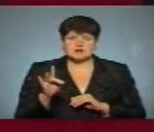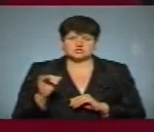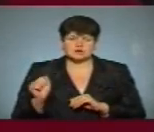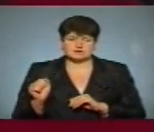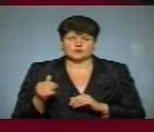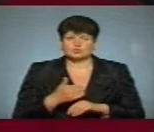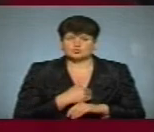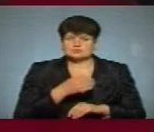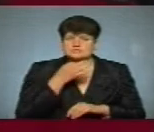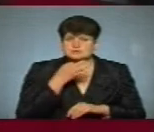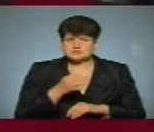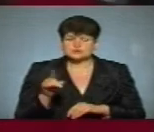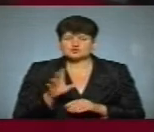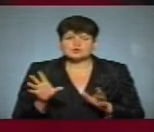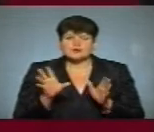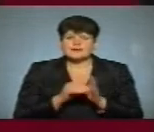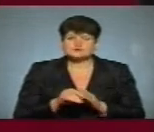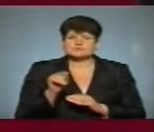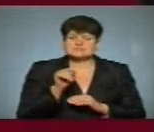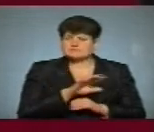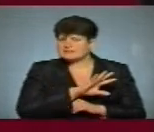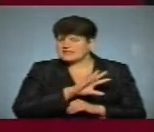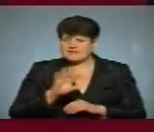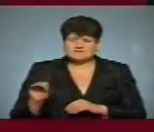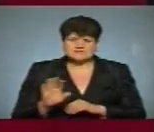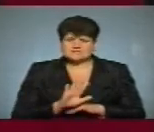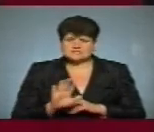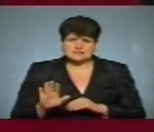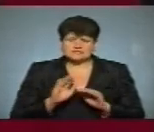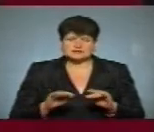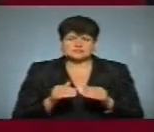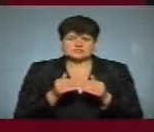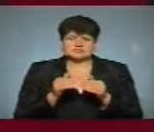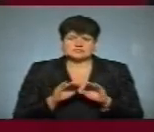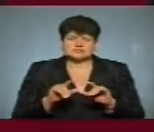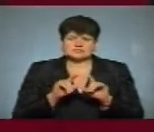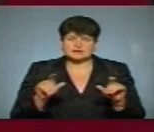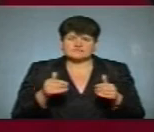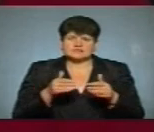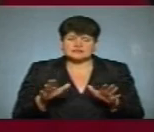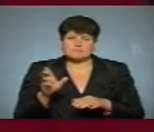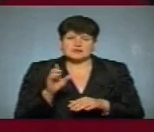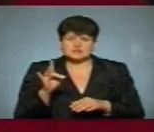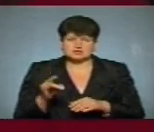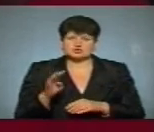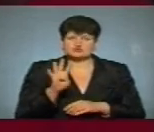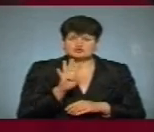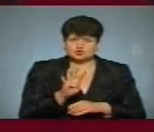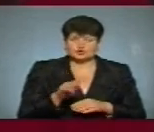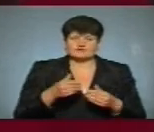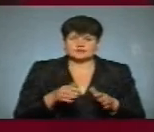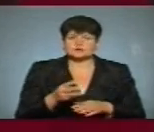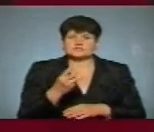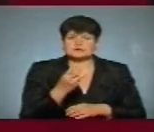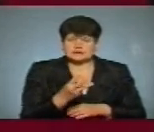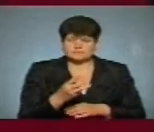Хочу зазначити, що разом з тим не усі дошкільні садки відкрилися у місті Бережани, з 4 3